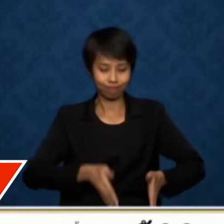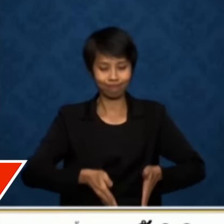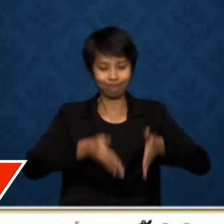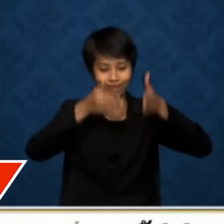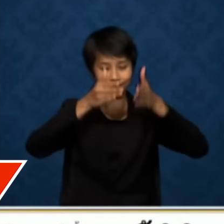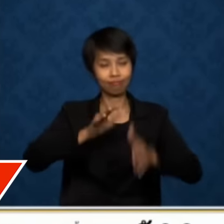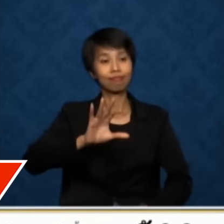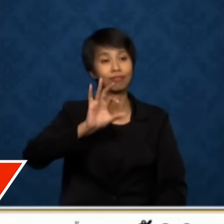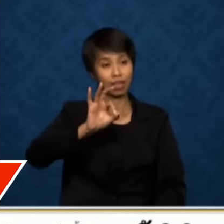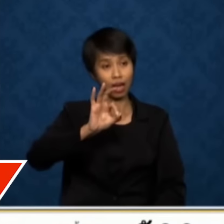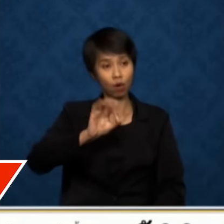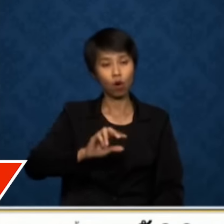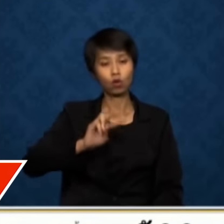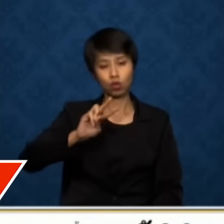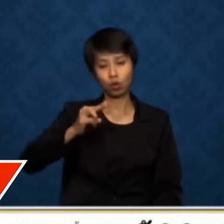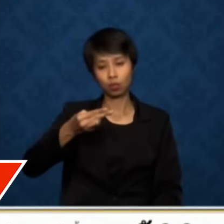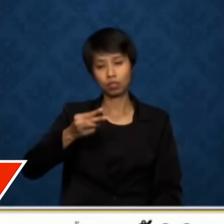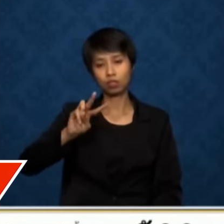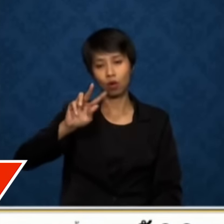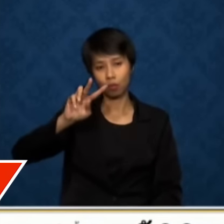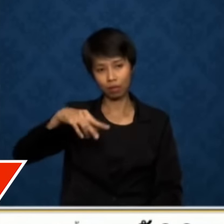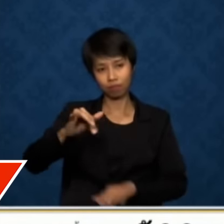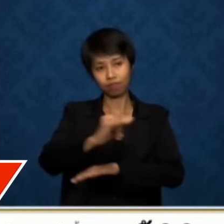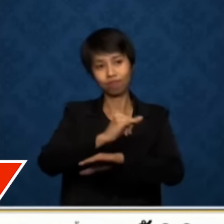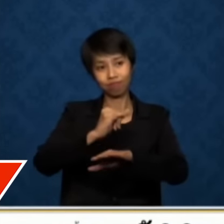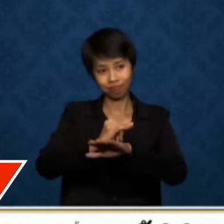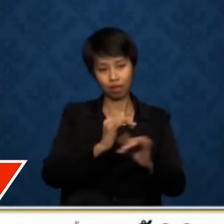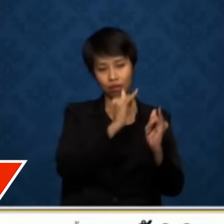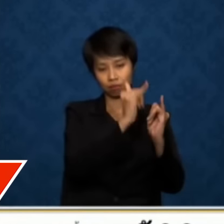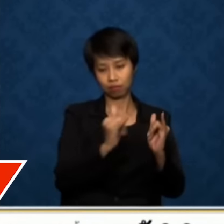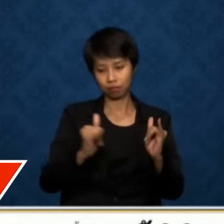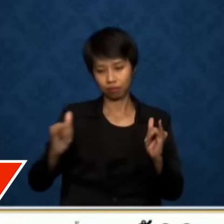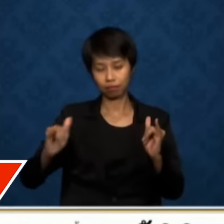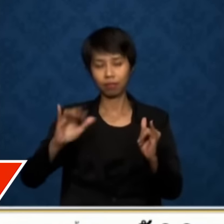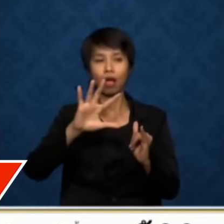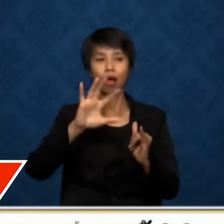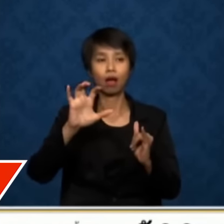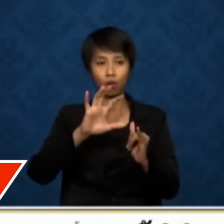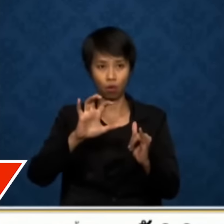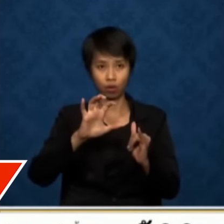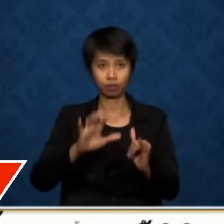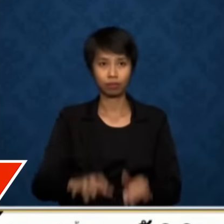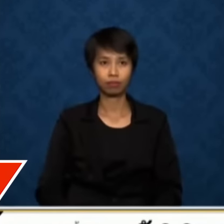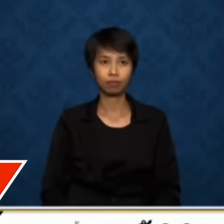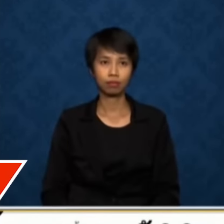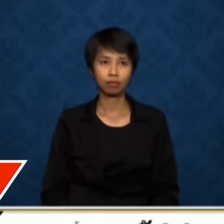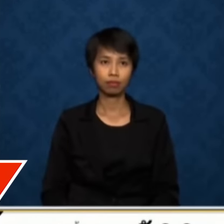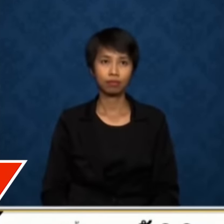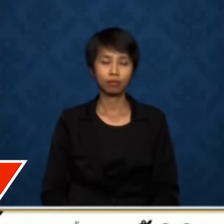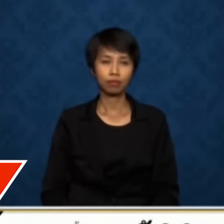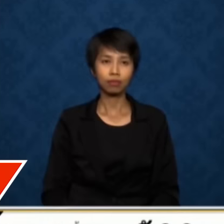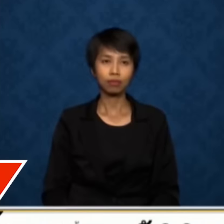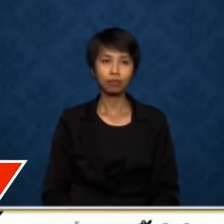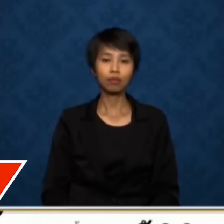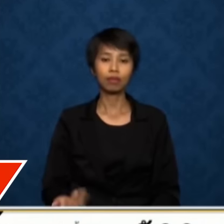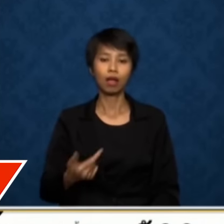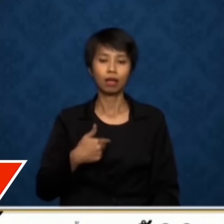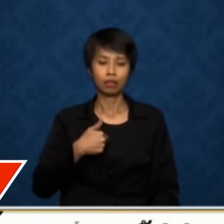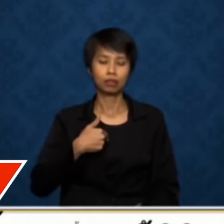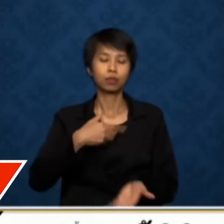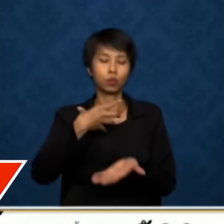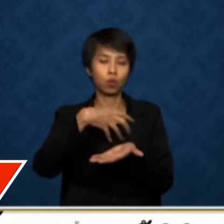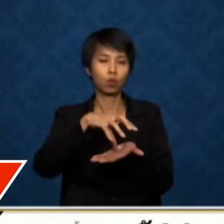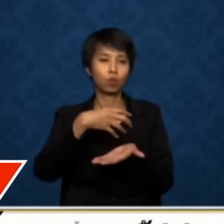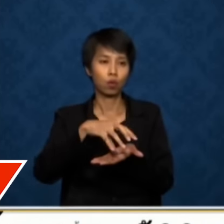ย 22,000 ตารางเมตรขนาดเตียง500เตียงถ้าเป็นคนนอกวงการจะไม่แน่ใจว่าขนาดเตียงมันเท่าไหร่ผมให้ข้อมูลคร่าวๆนะ